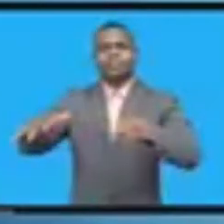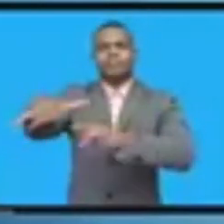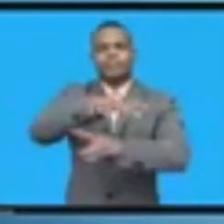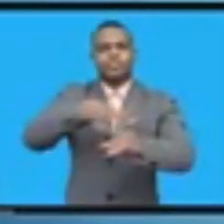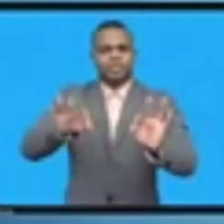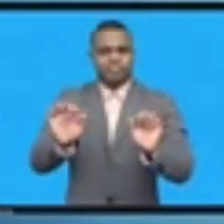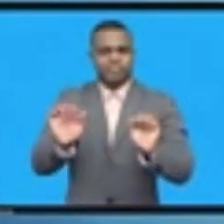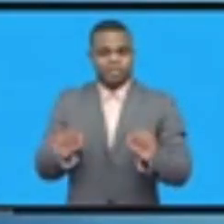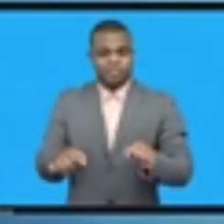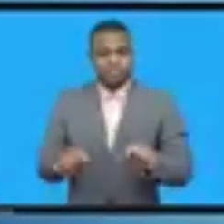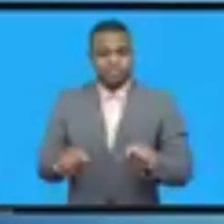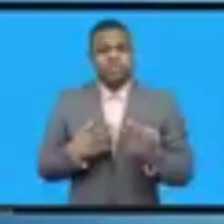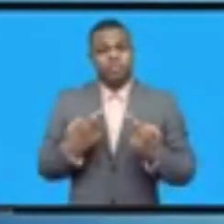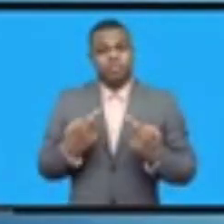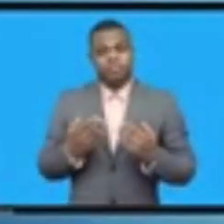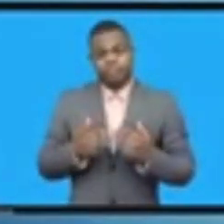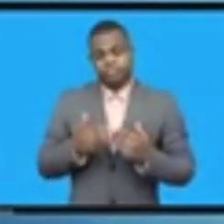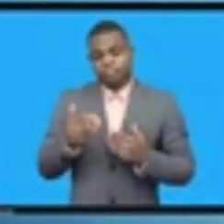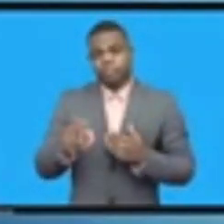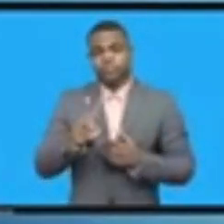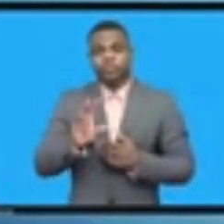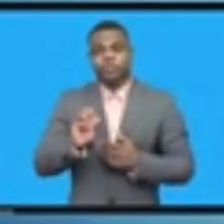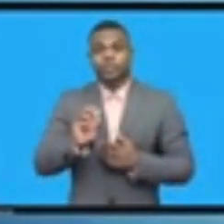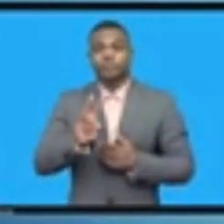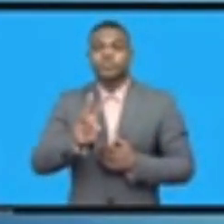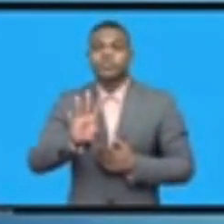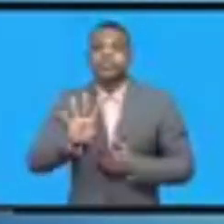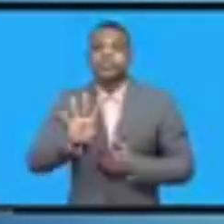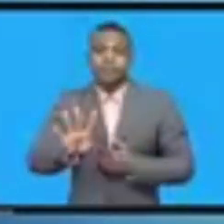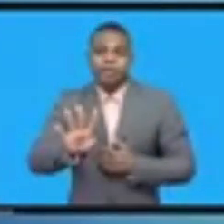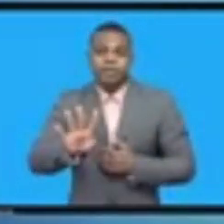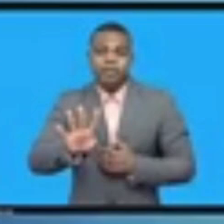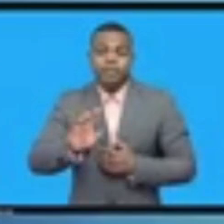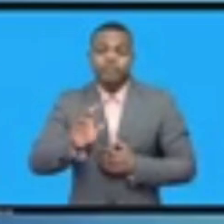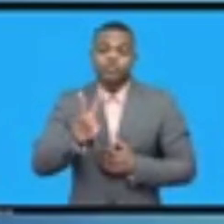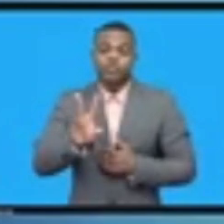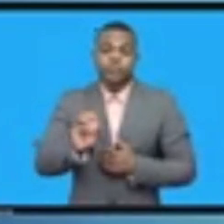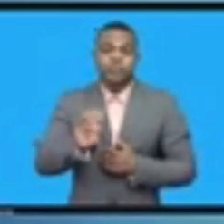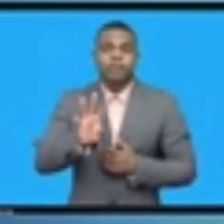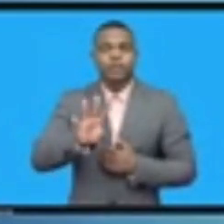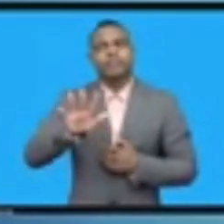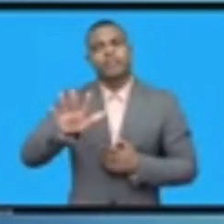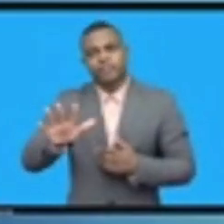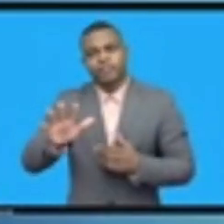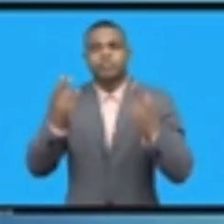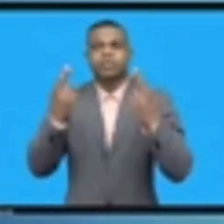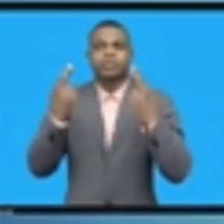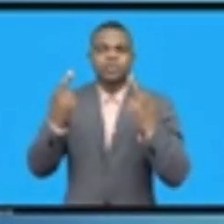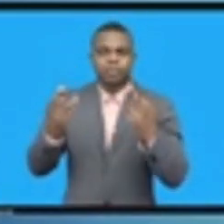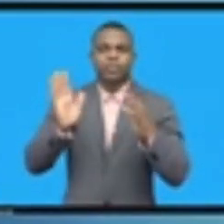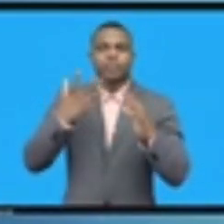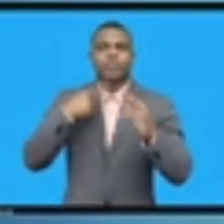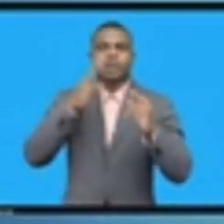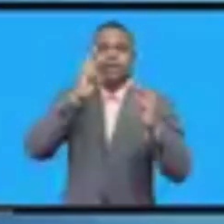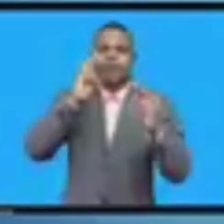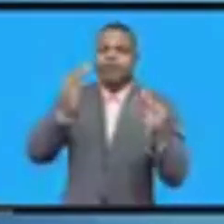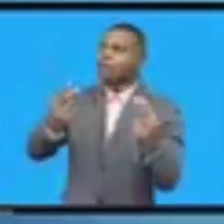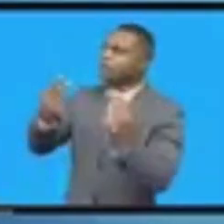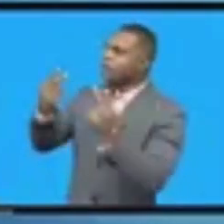望在2045年的时候，我们能够回顾我们的工作，我们会感到骄傲和自豪。让我